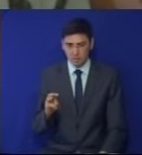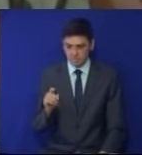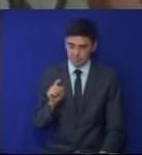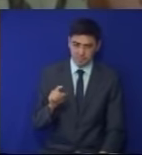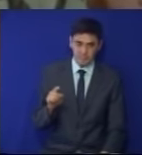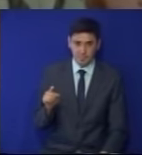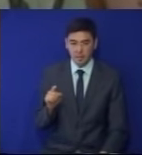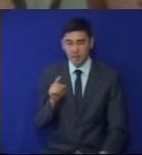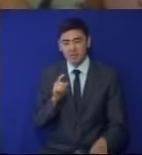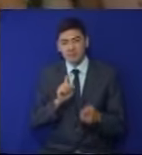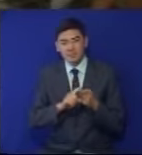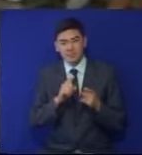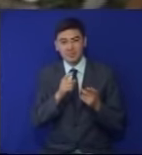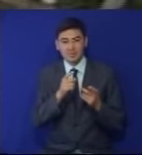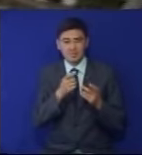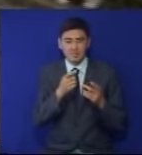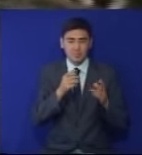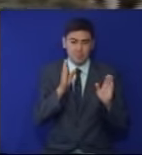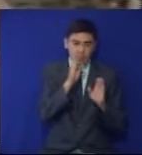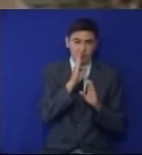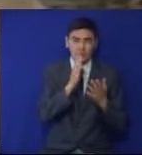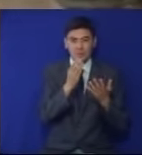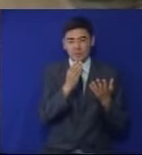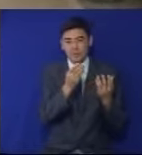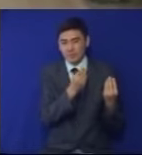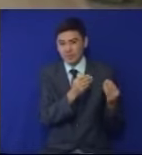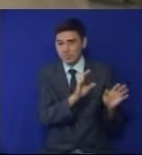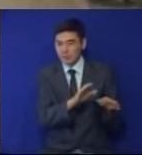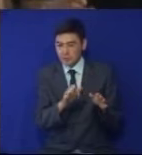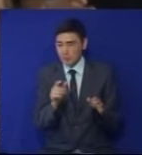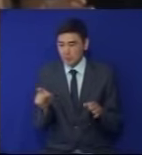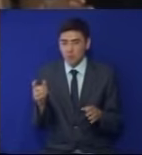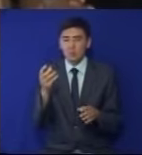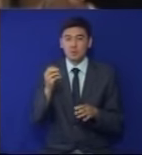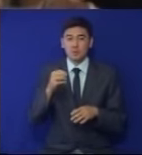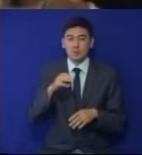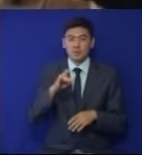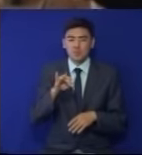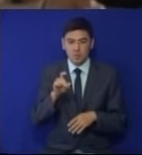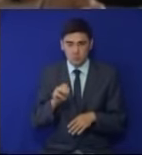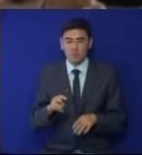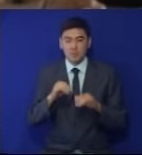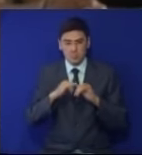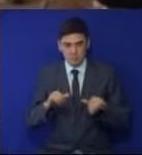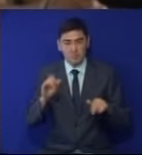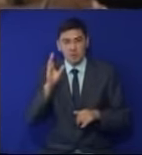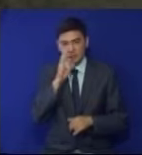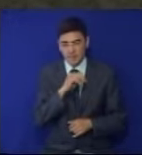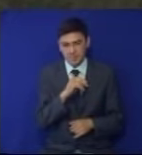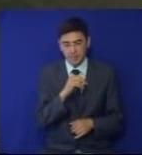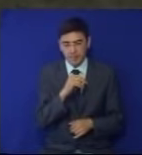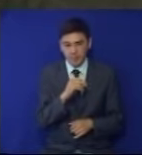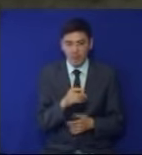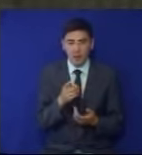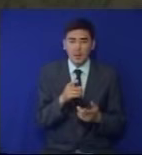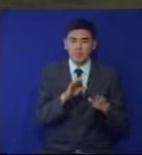өлкетанушылардың экологиялық білімге деген қызығушылығы мен туристік дағдылары артат деген сенімде. Сондай-ақ оқушылар киелі жерлер мен